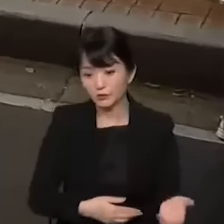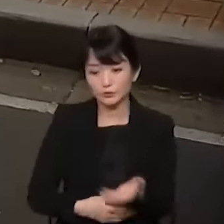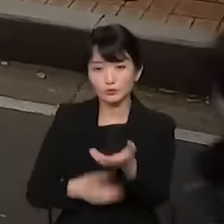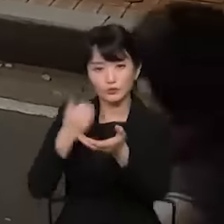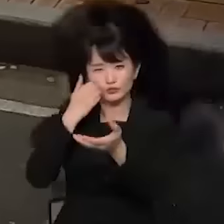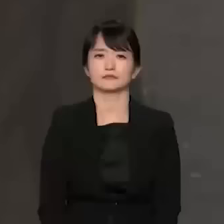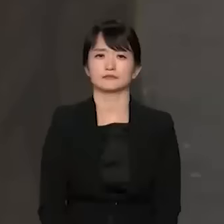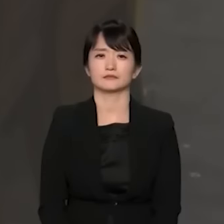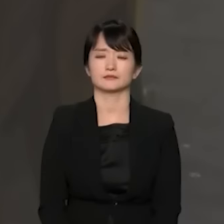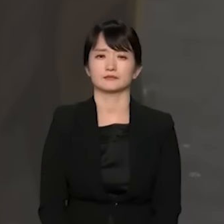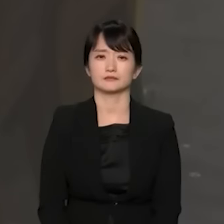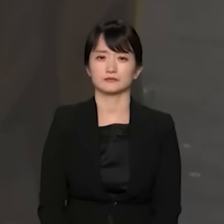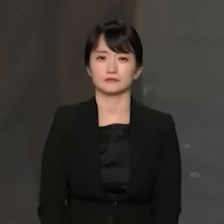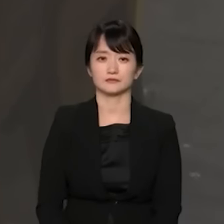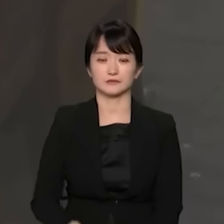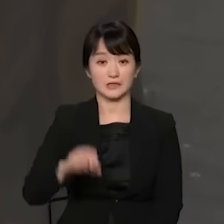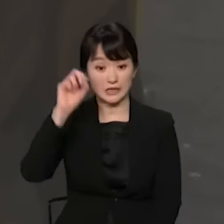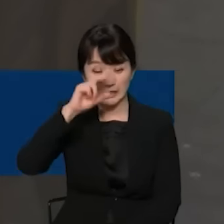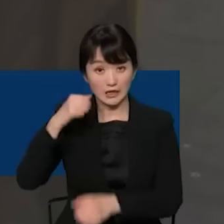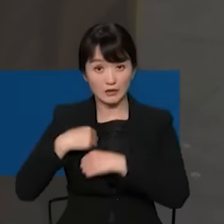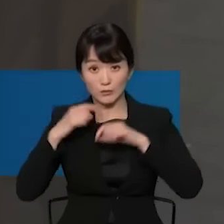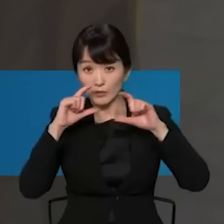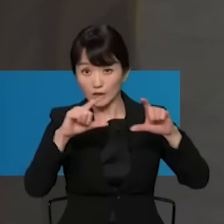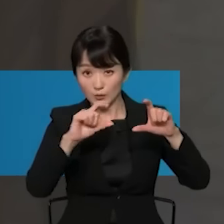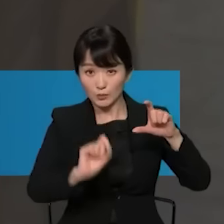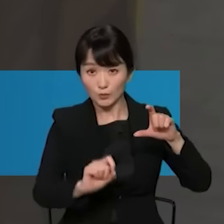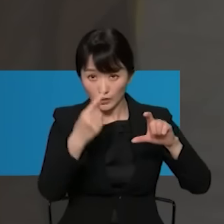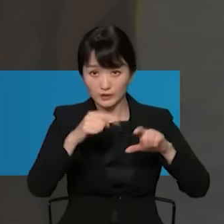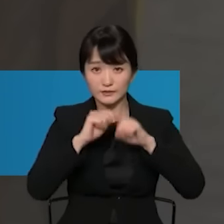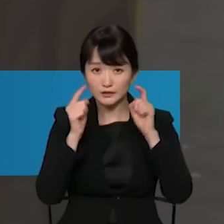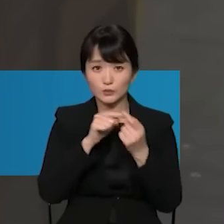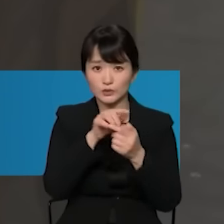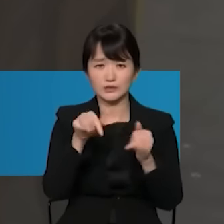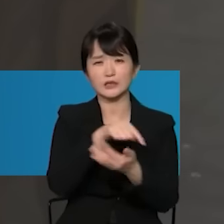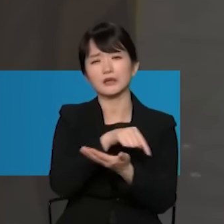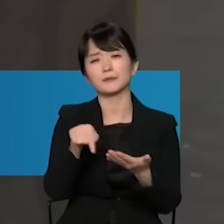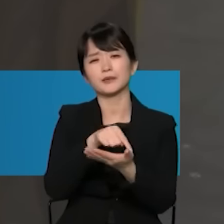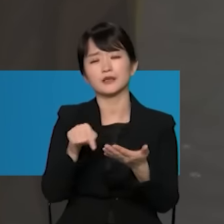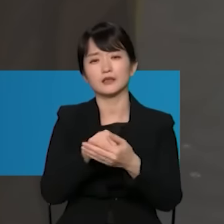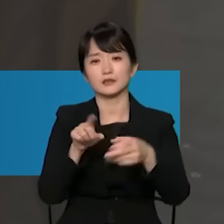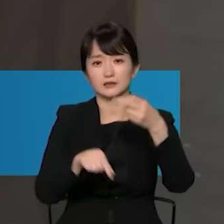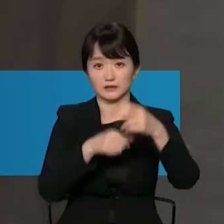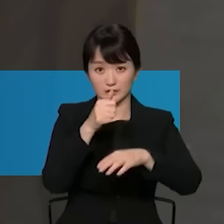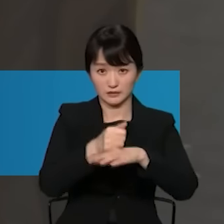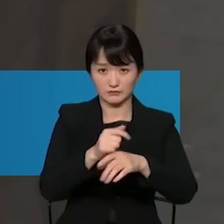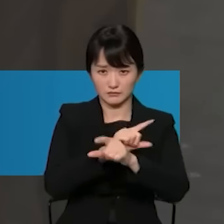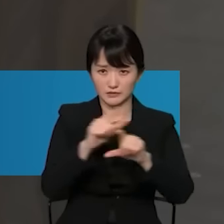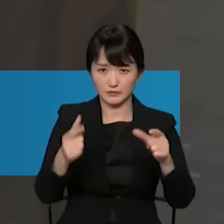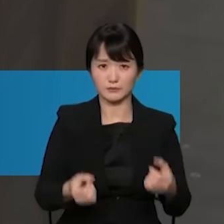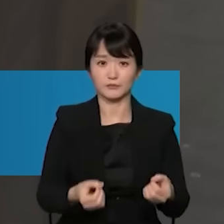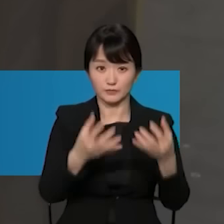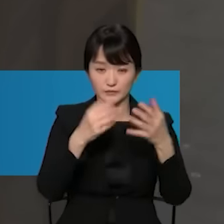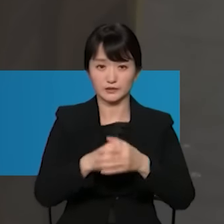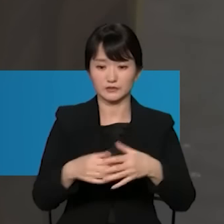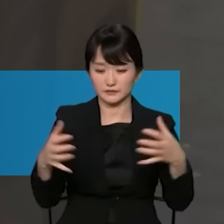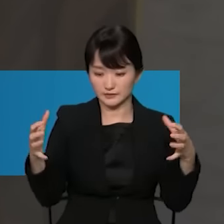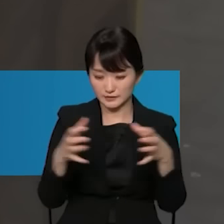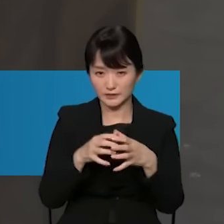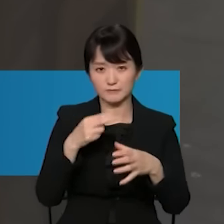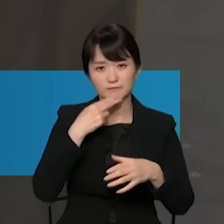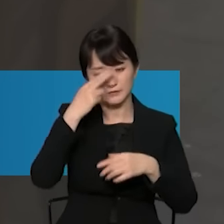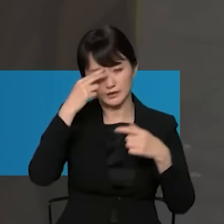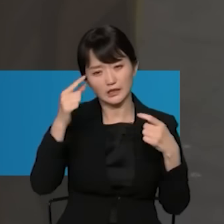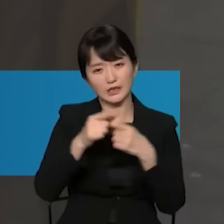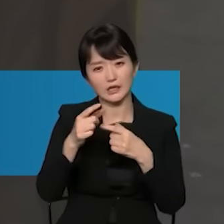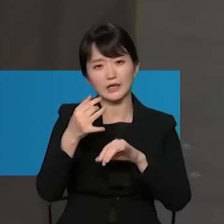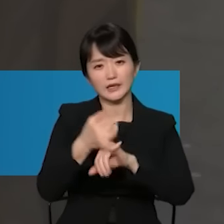정영재입니다. 비상 계엄 사태로 자영업자들도 직격탄을 맞았습니다. 연말인데 각종 행사와 단체 회식